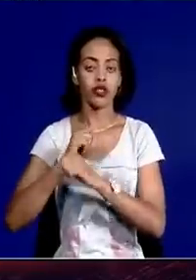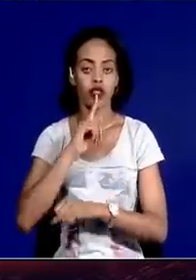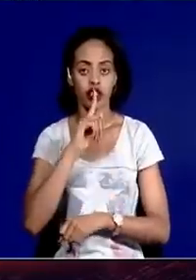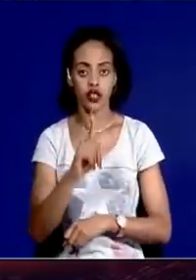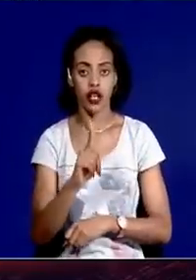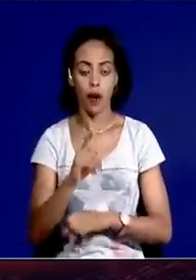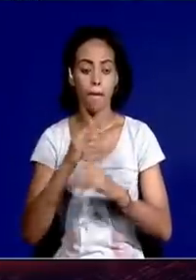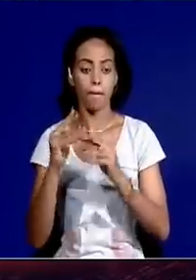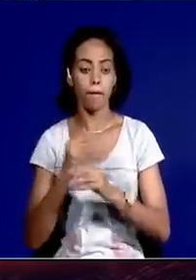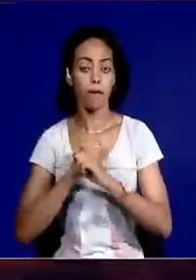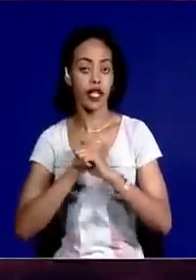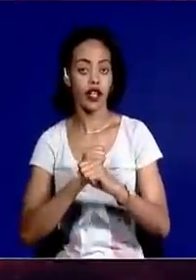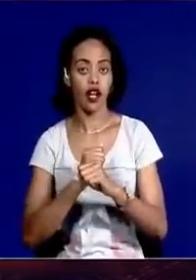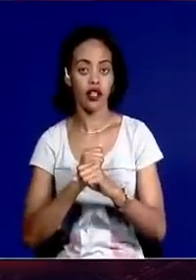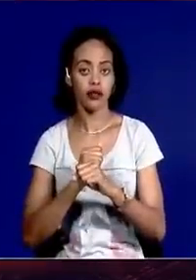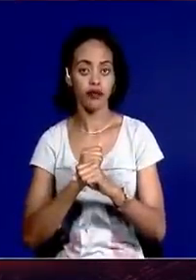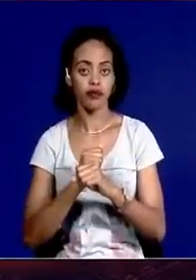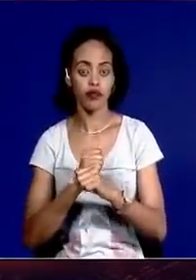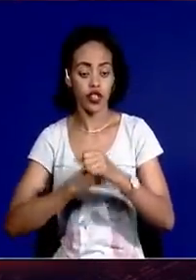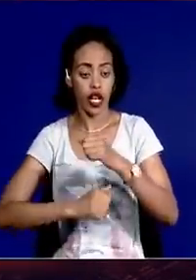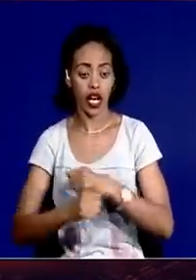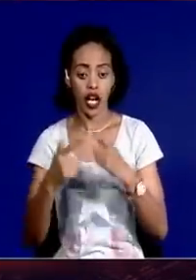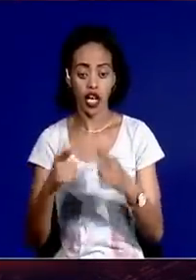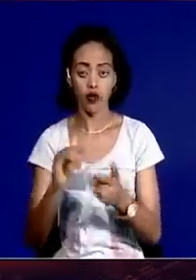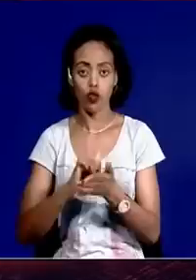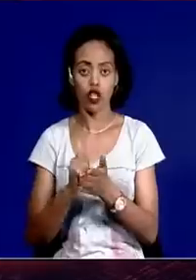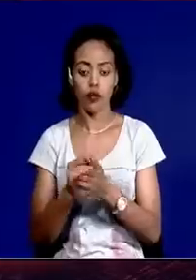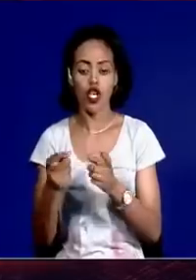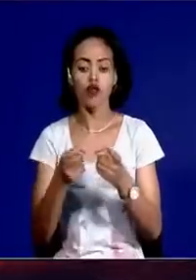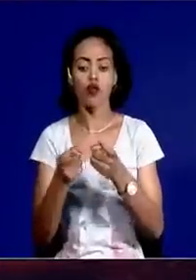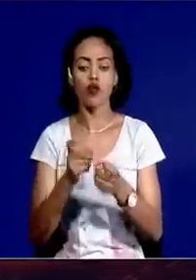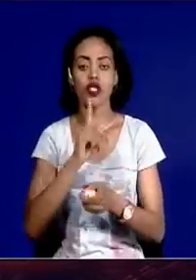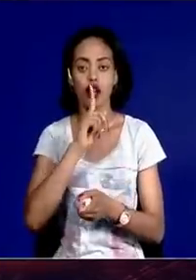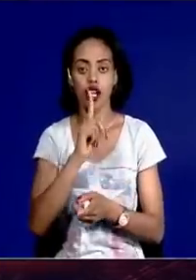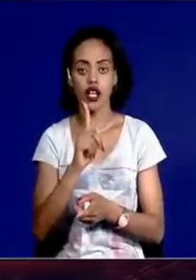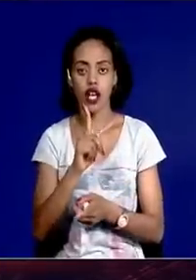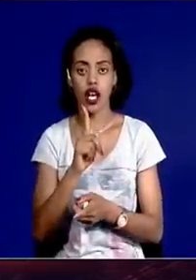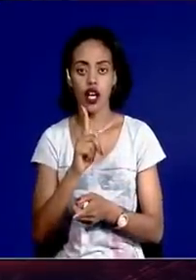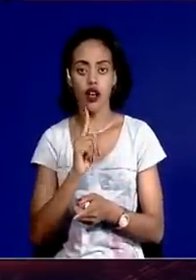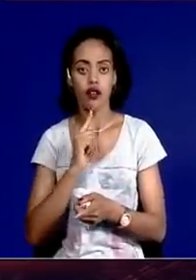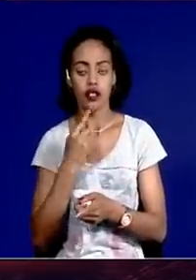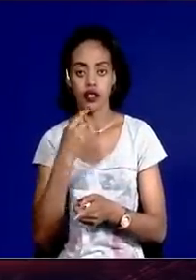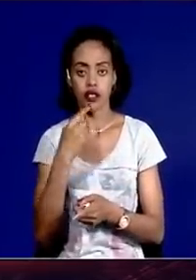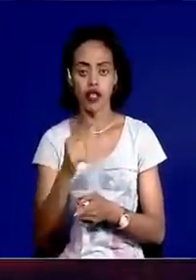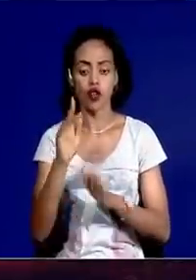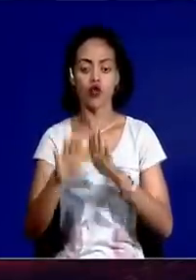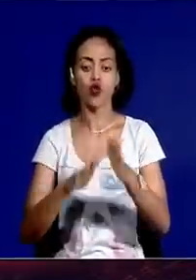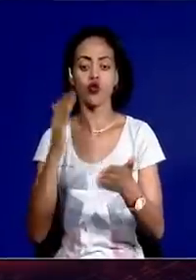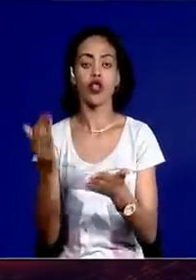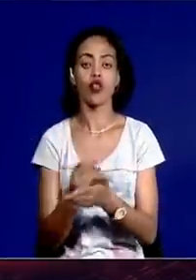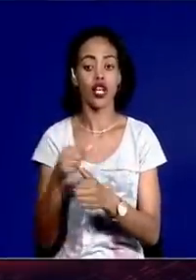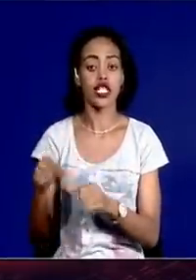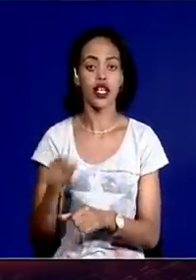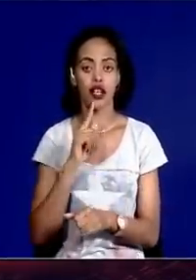مكل هال تقاتي من هذا ما أنا مكوت صار لنا زر زر ولا سكوم تات ناصر ناصر هنا